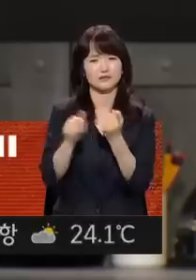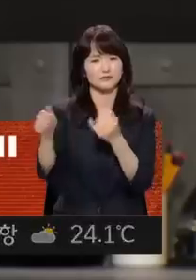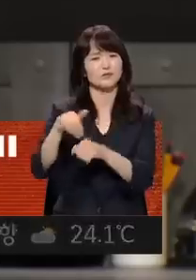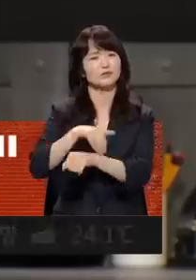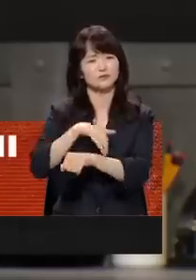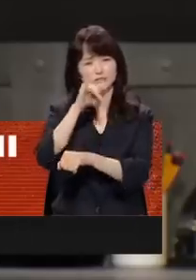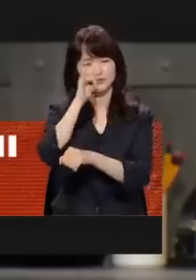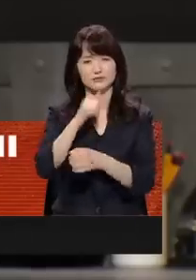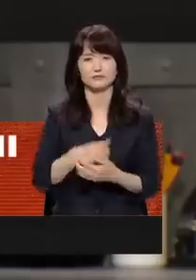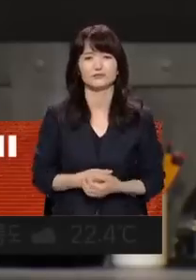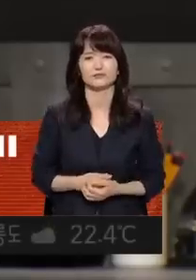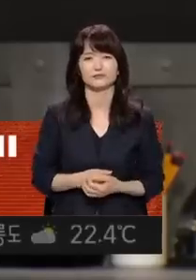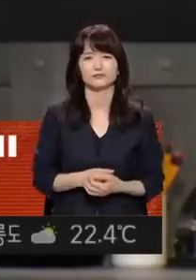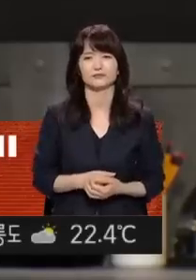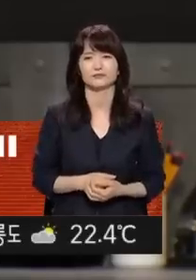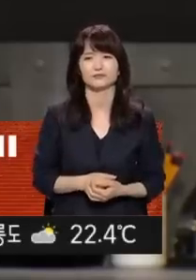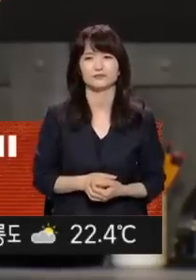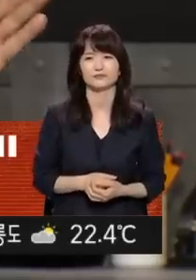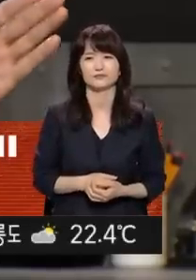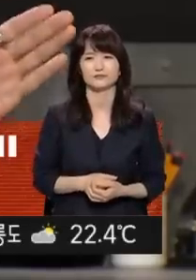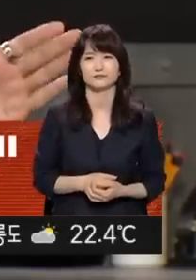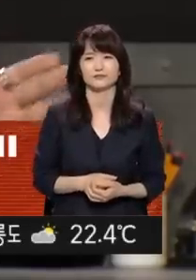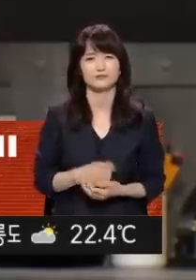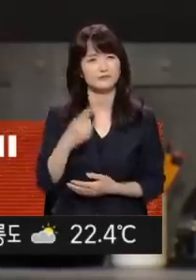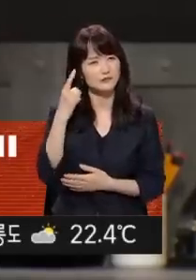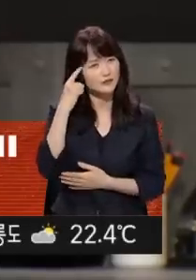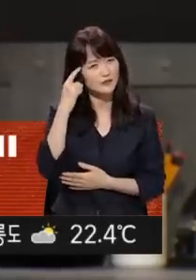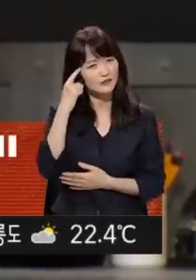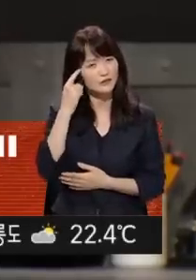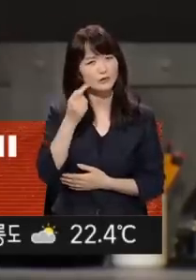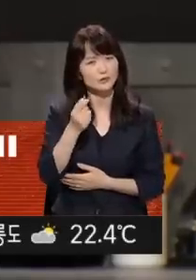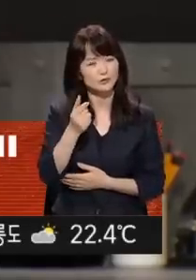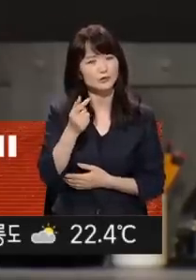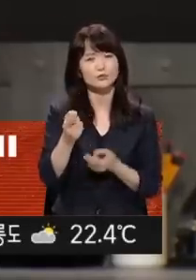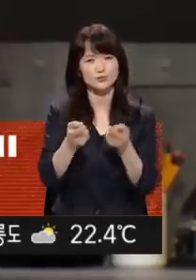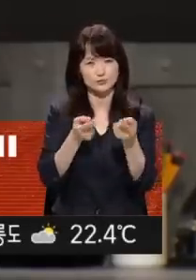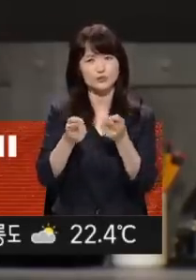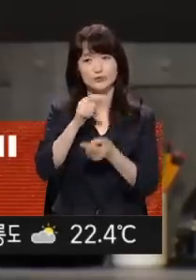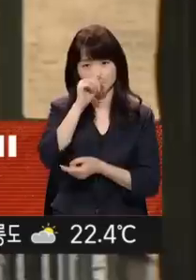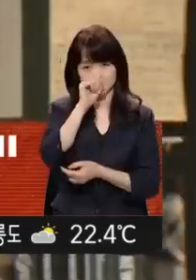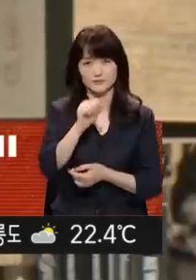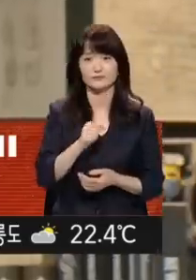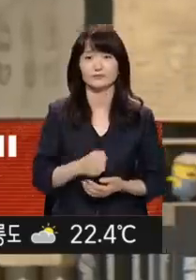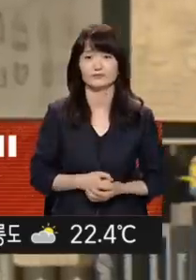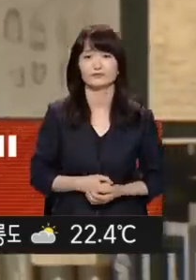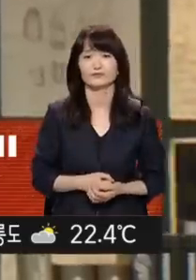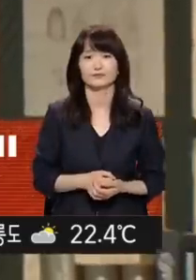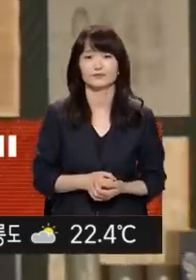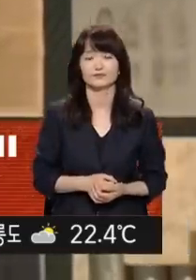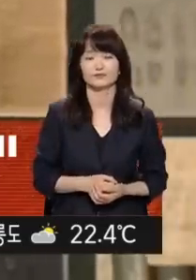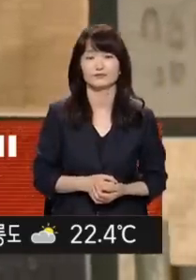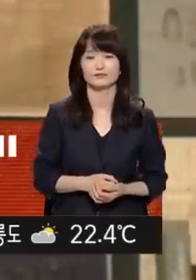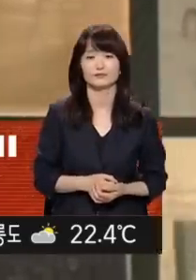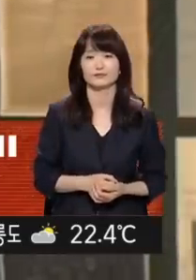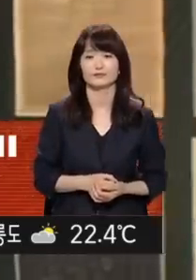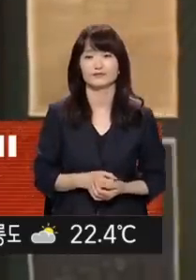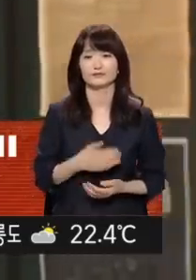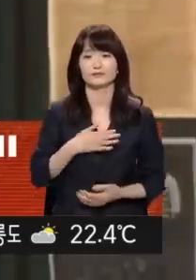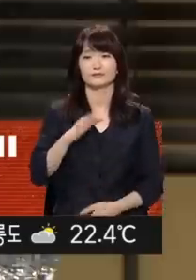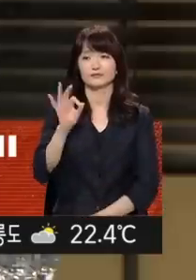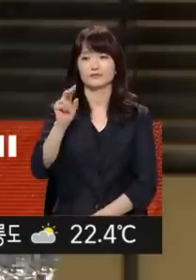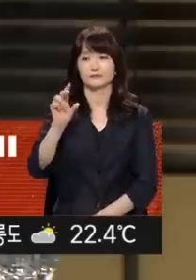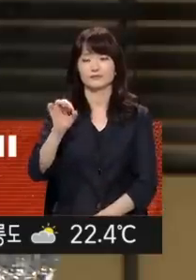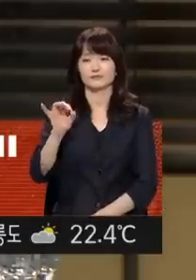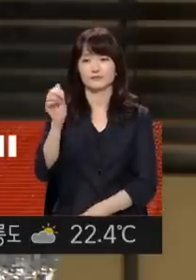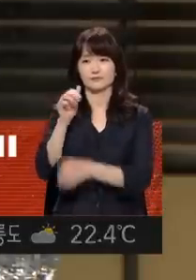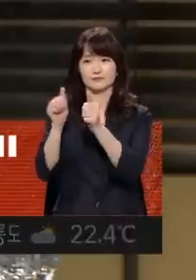저는 이런 부분에 있어서는 조금 사고를 유연하게 하는게 어떨까 싶습니다 우리 백 변호사님 저는 양자열변호사라고